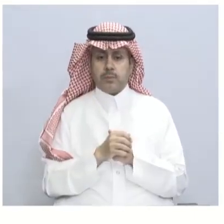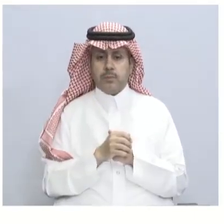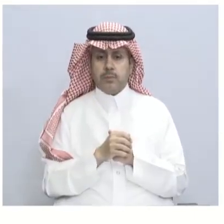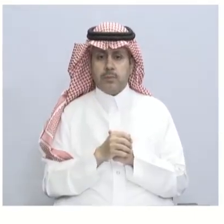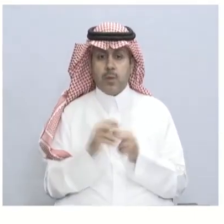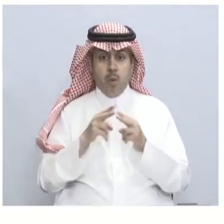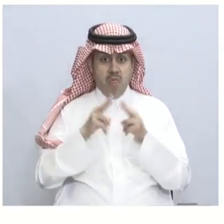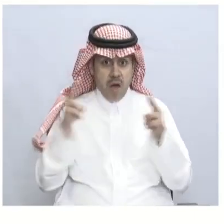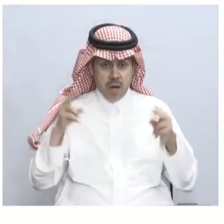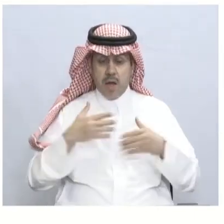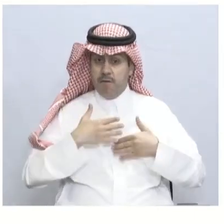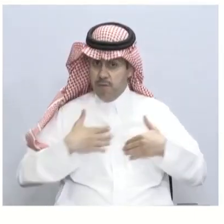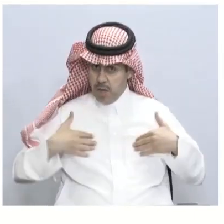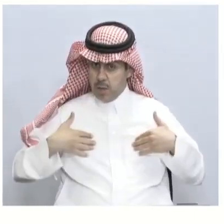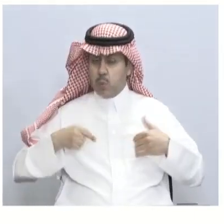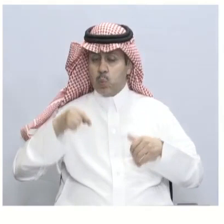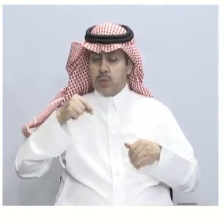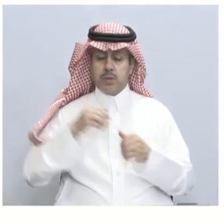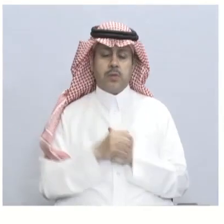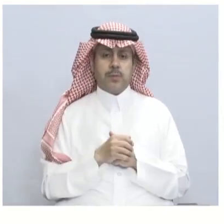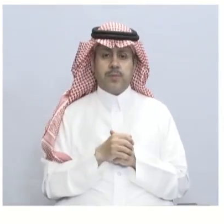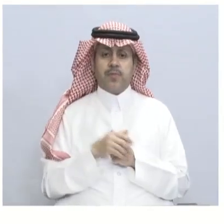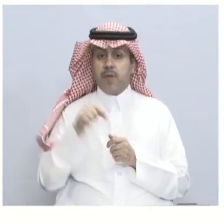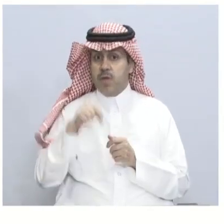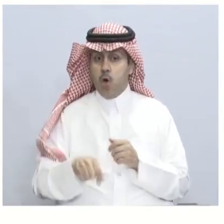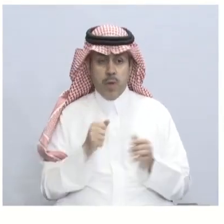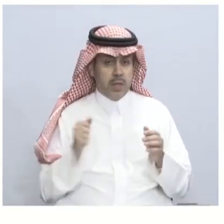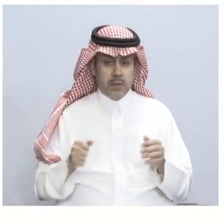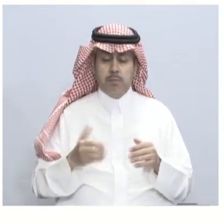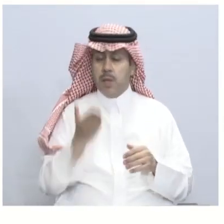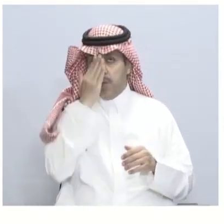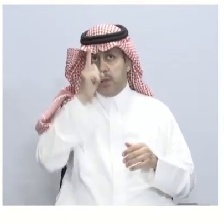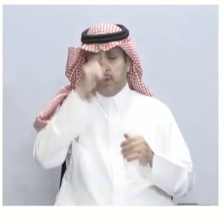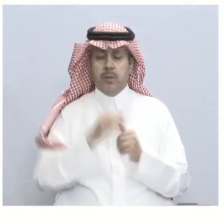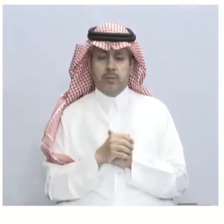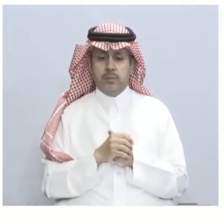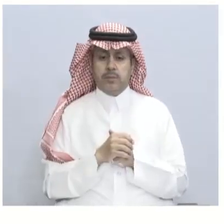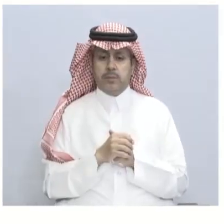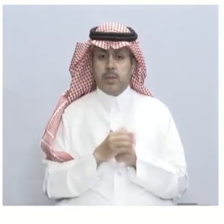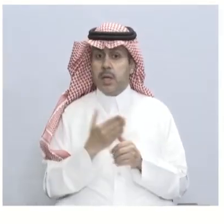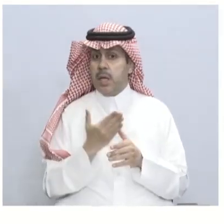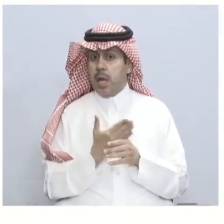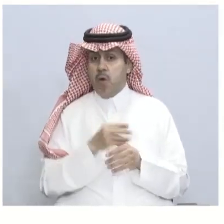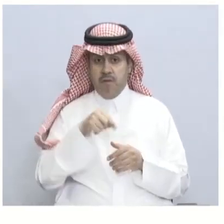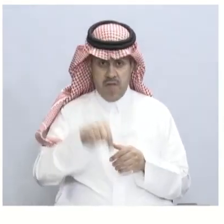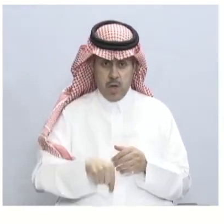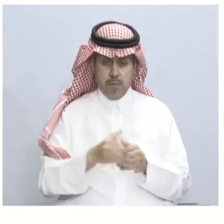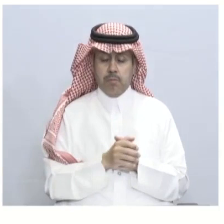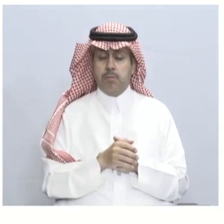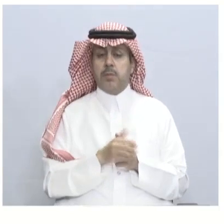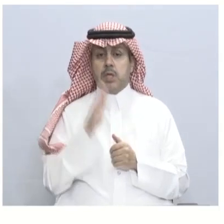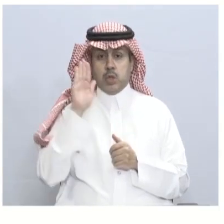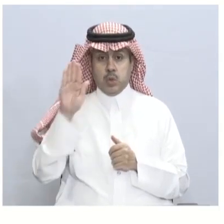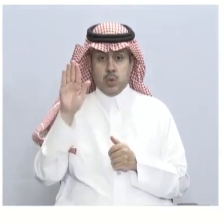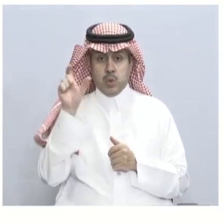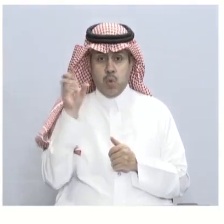واظهار الفرح والسرور يا ابناء الطلاب في يوم العيد هو من العباده لانه في هذا اليوم من السنه